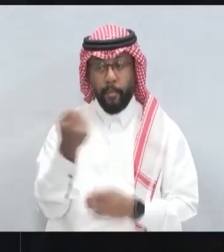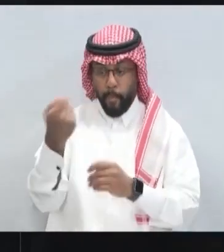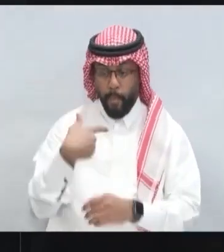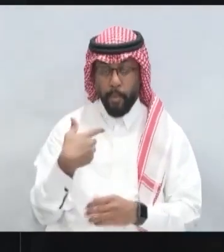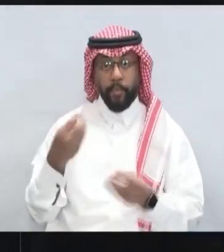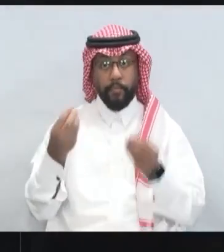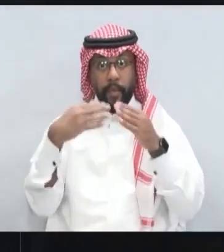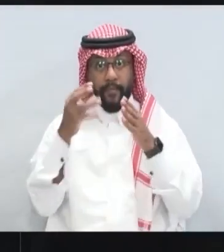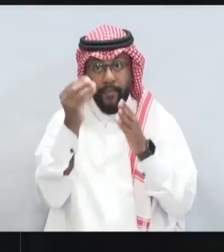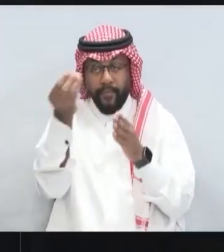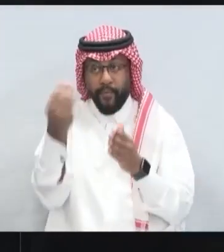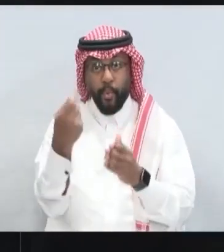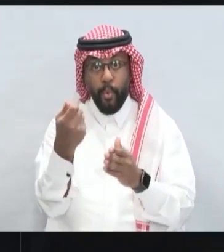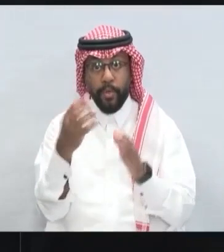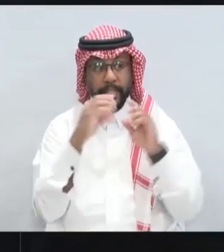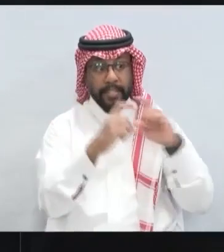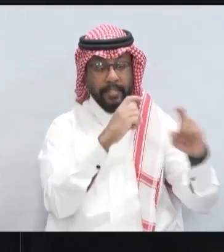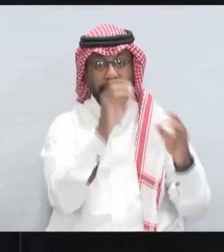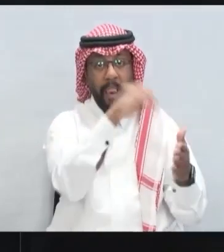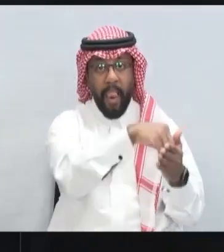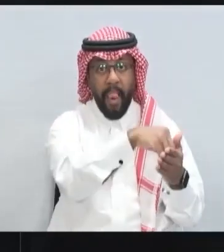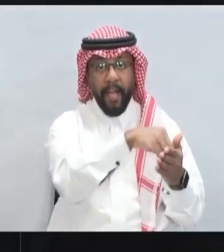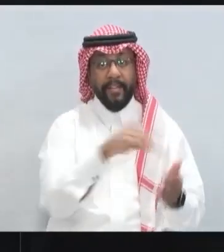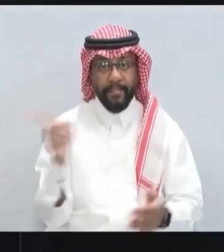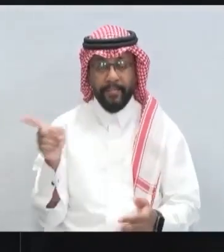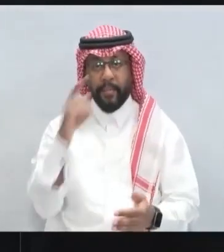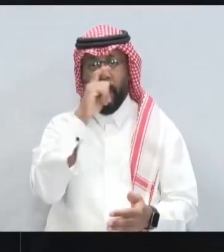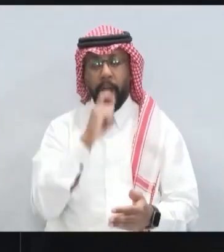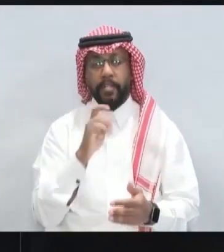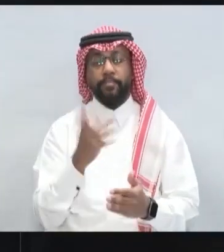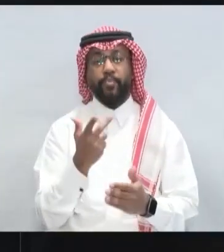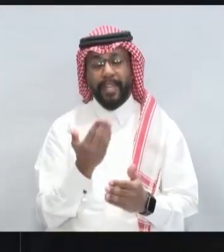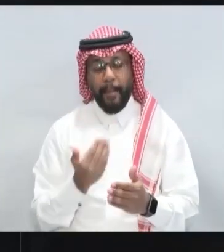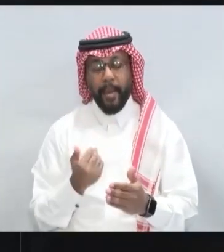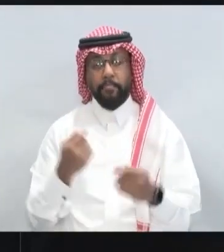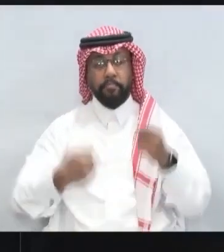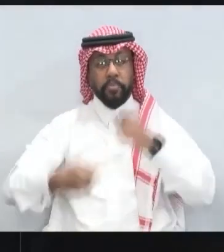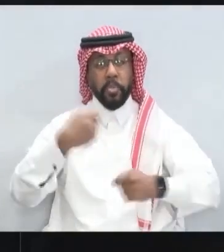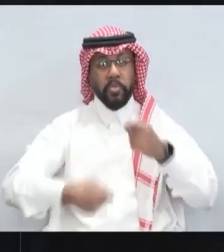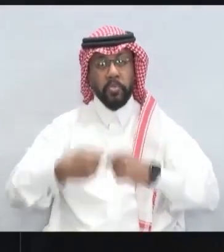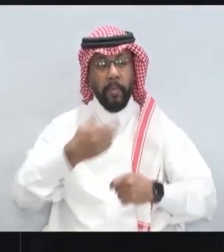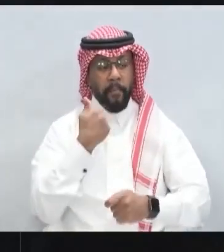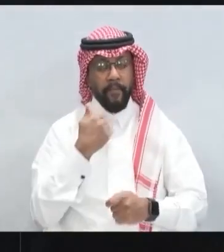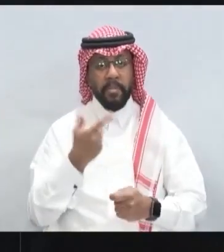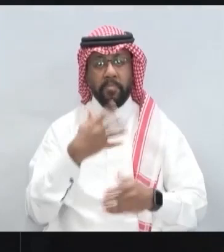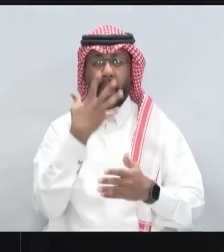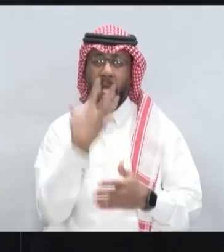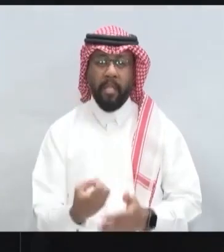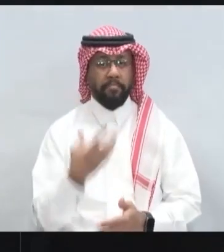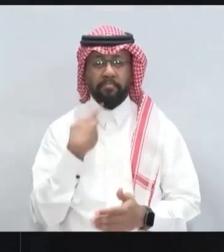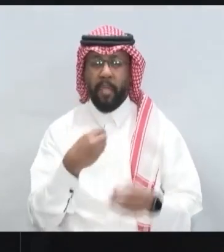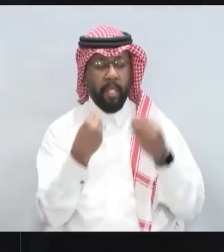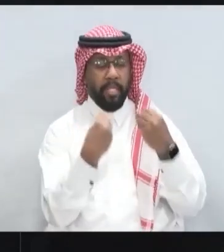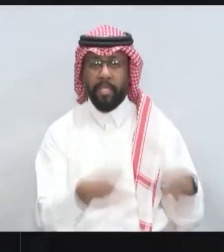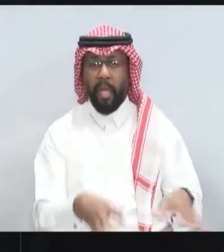مثلا بخزينه هذه المنظمه اذا وجود الاموال دون استثمار او غيره سيكون خساره على الشركه لذلك